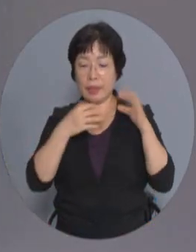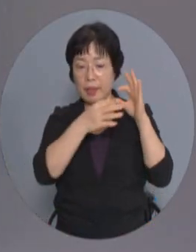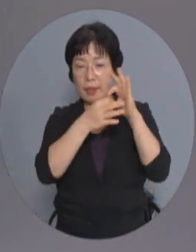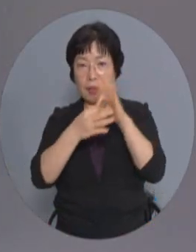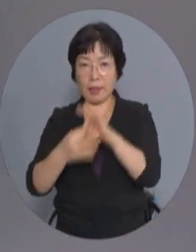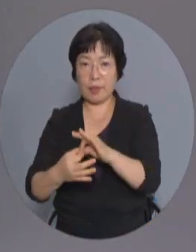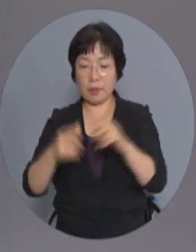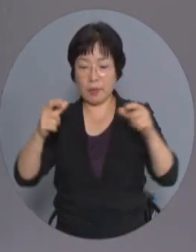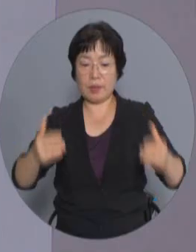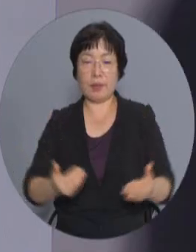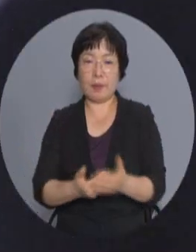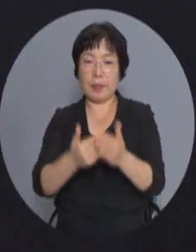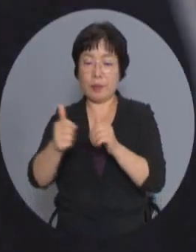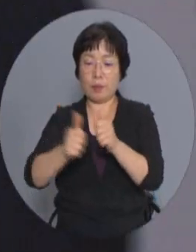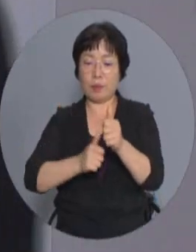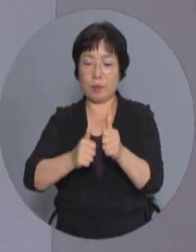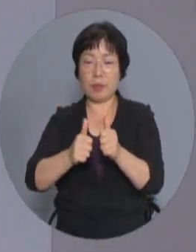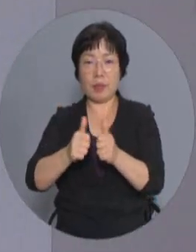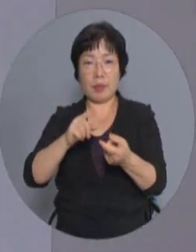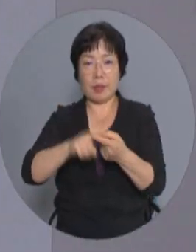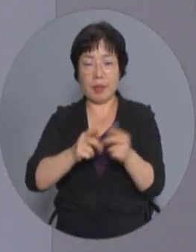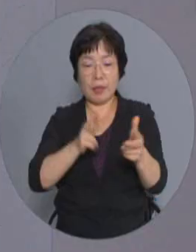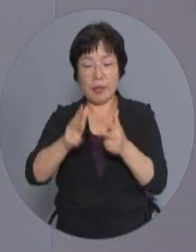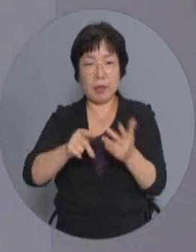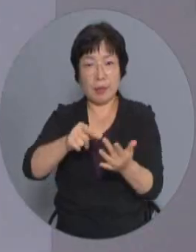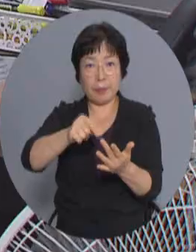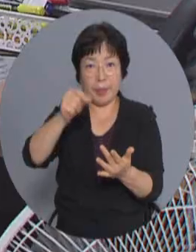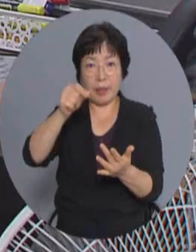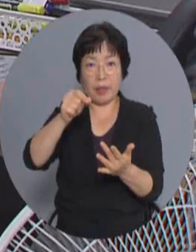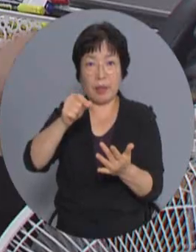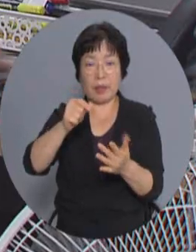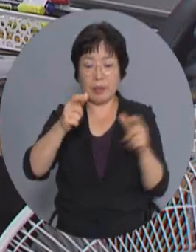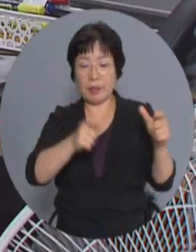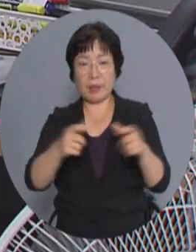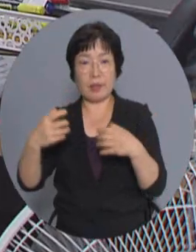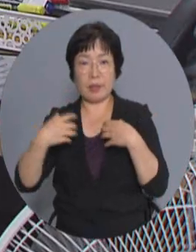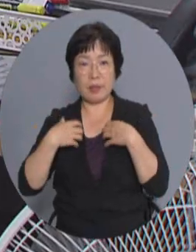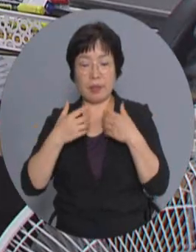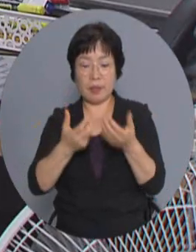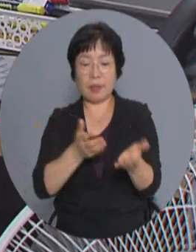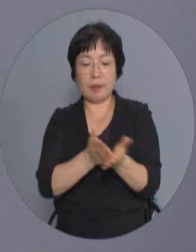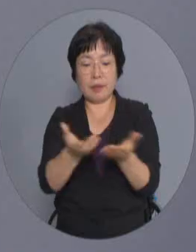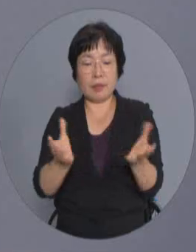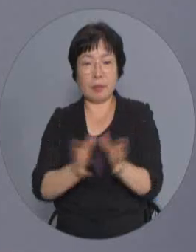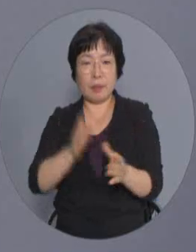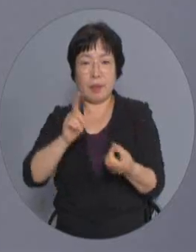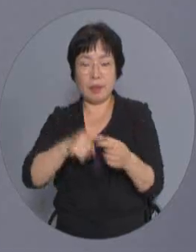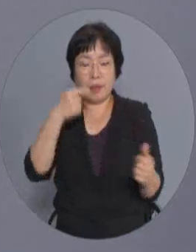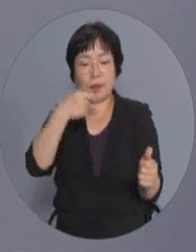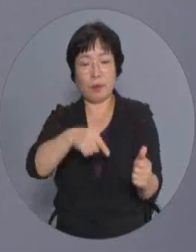지속적으로 지역 활성화 투자 펀드 사업을 발굴하기 위해 지자체 사업 부서를 대상으로